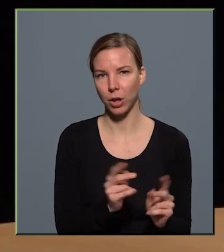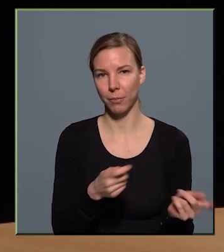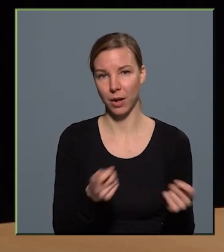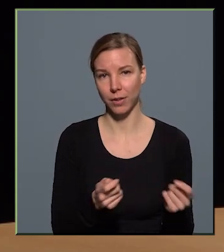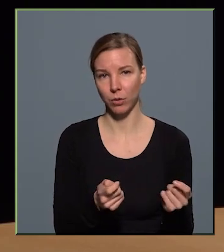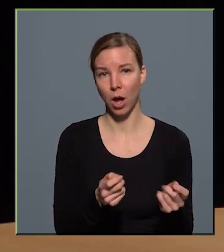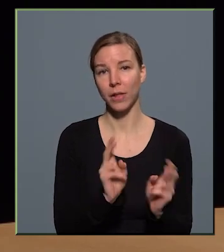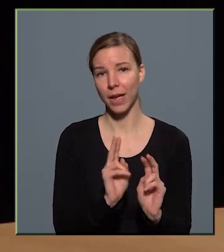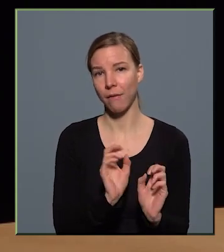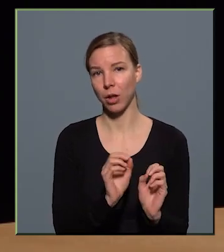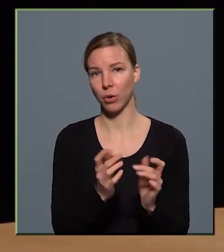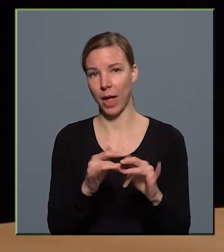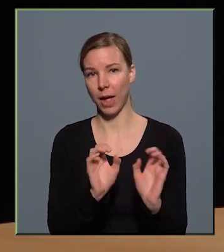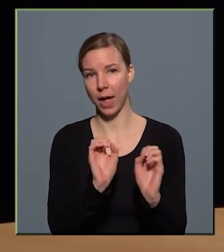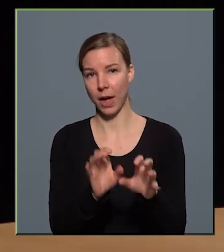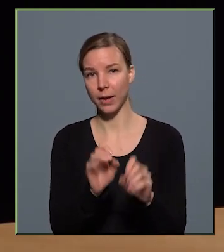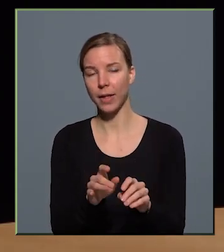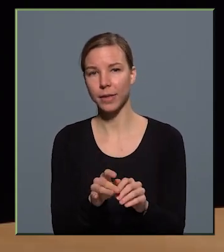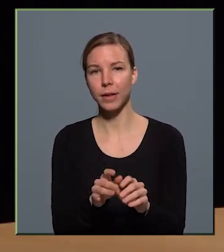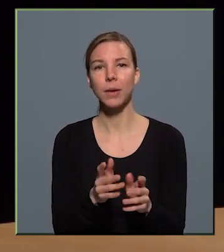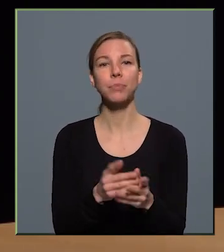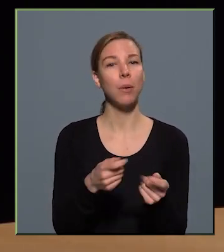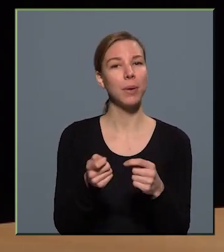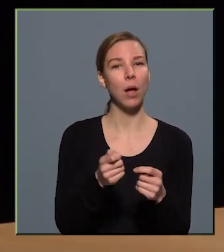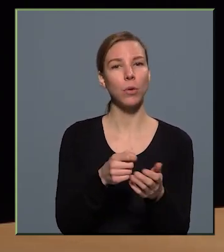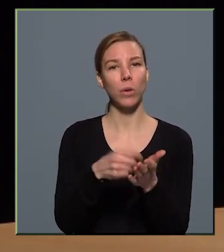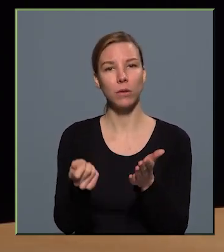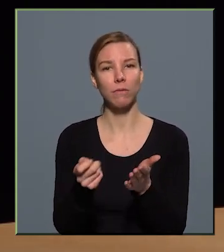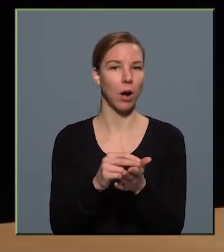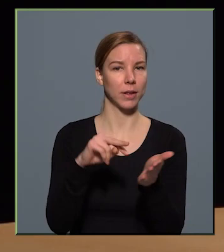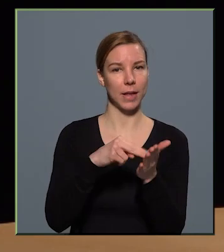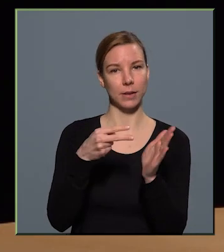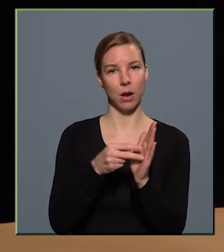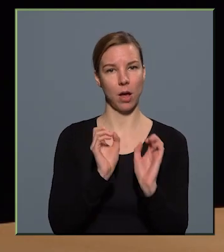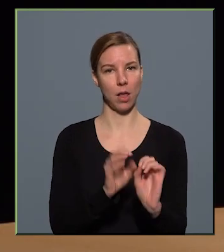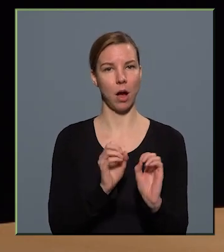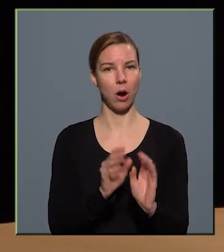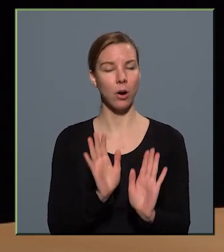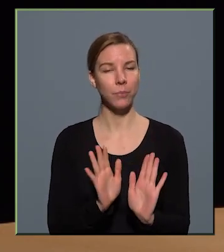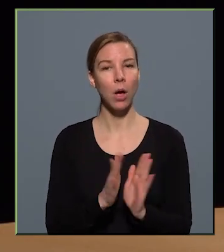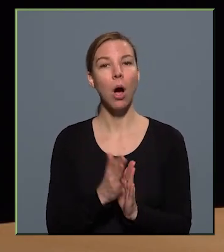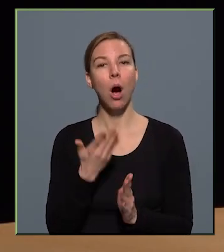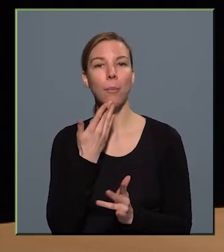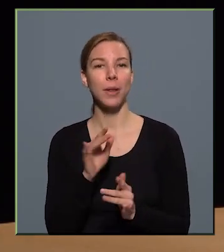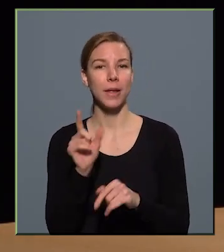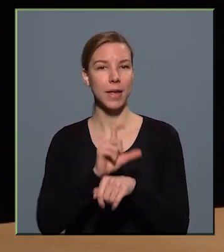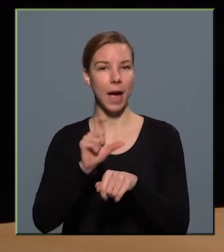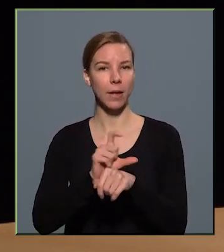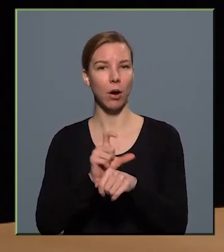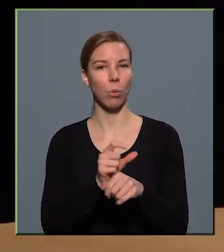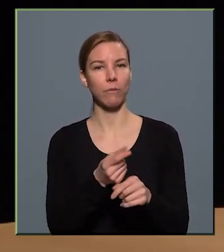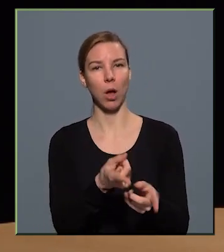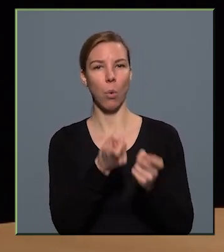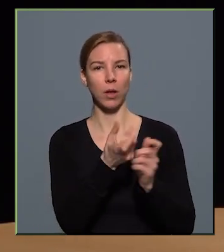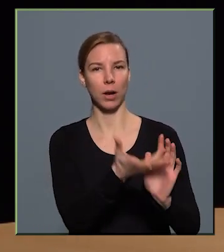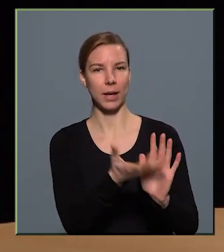valahogy elhelyezzük, piaci módon vagy technikailag, vagy ha hiány van, akkor valahogy ezt kinyerjük. Ez